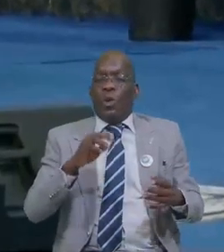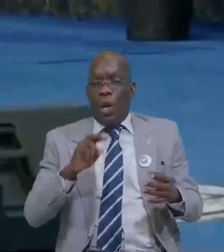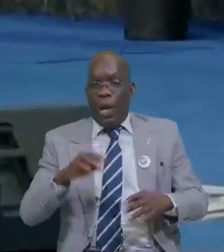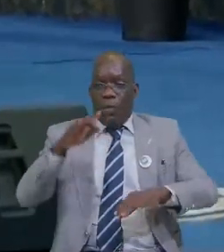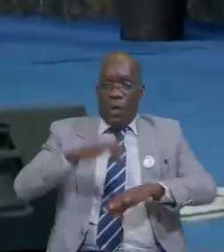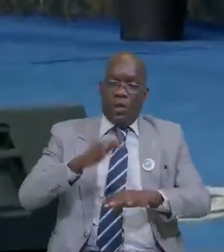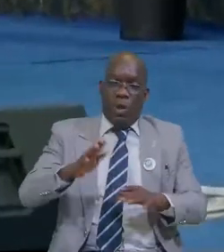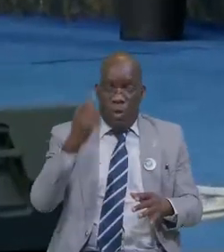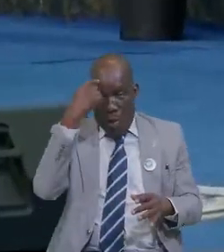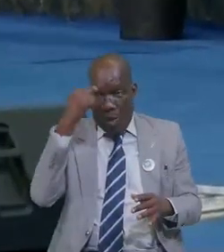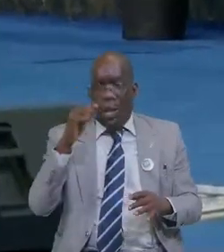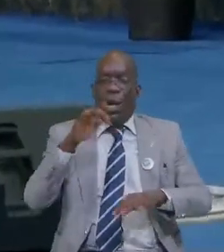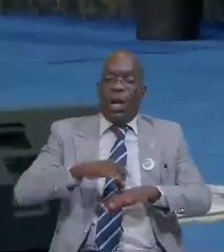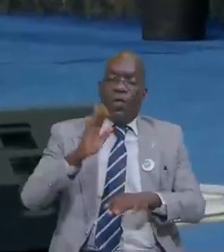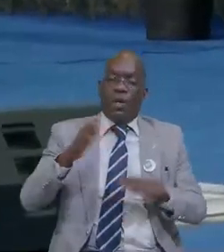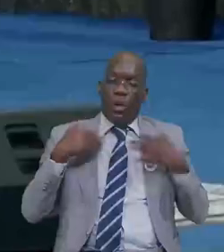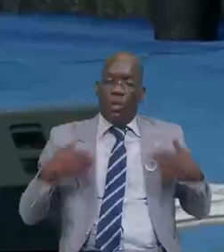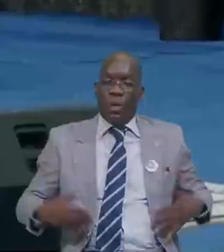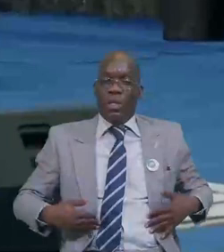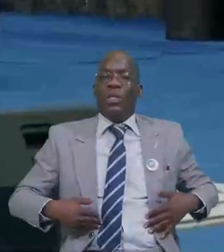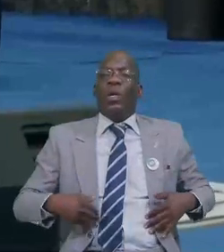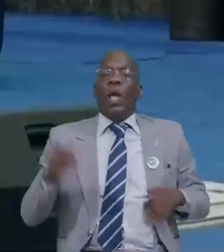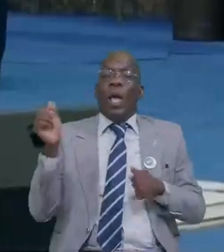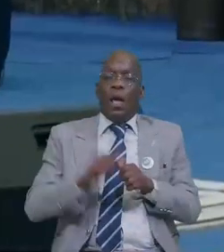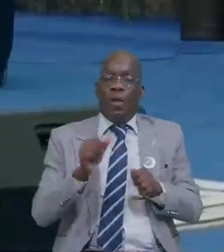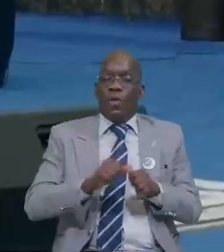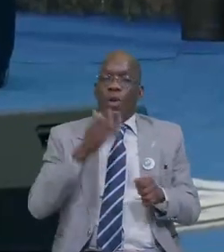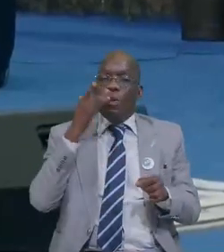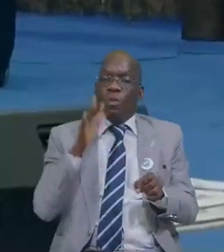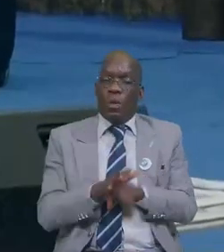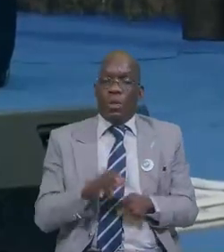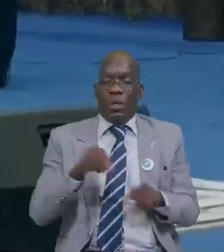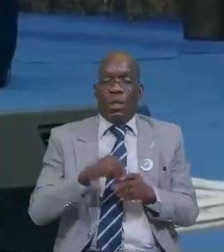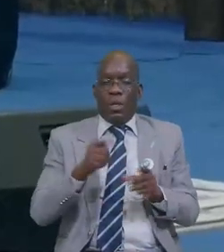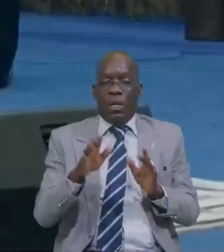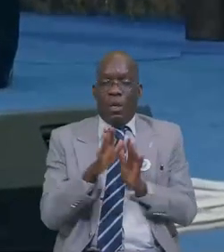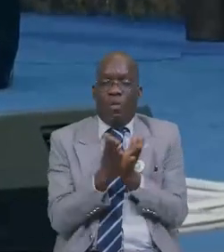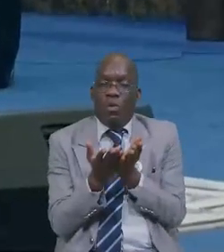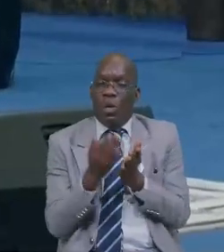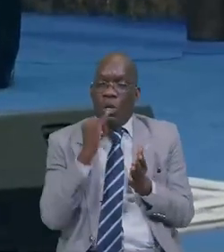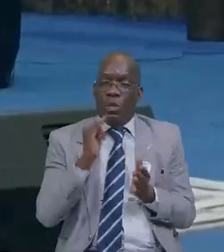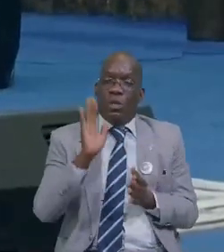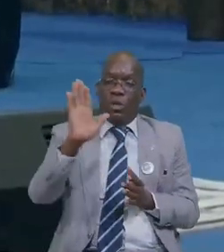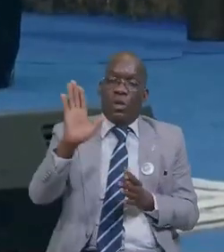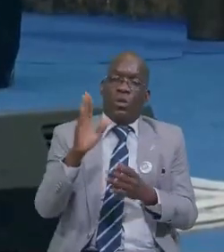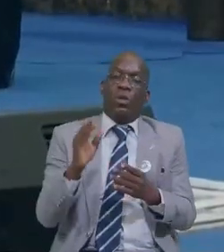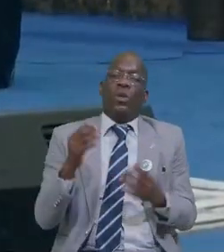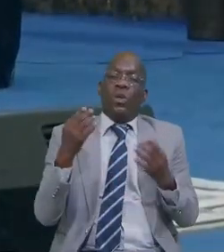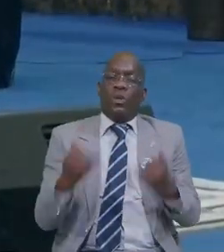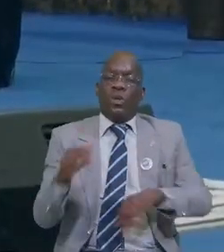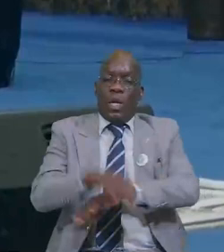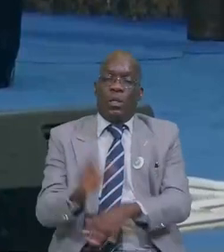bien cela se rapporte à ton corps, la promesse de Dieu, toute promesse du livre est pour toi ce soir. Pour